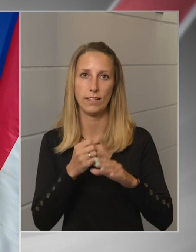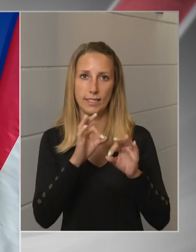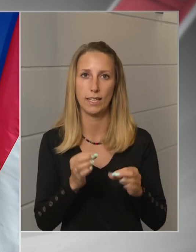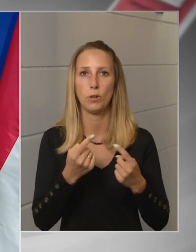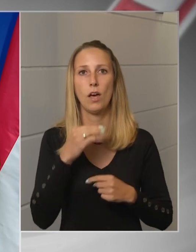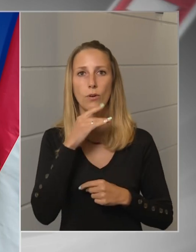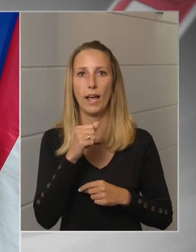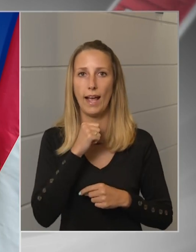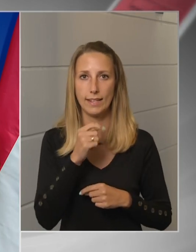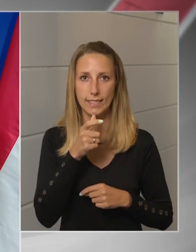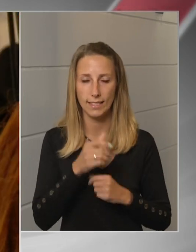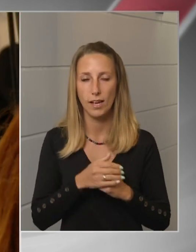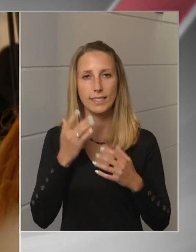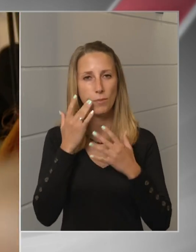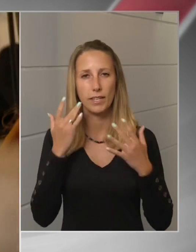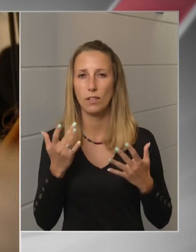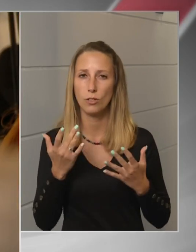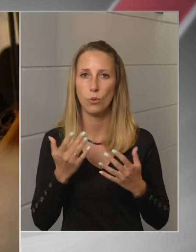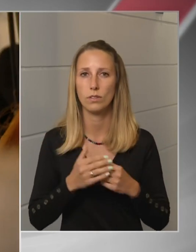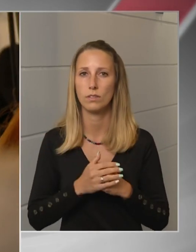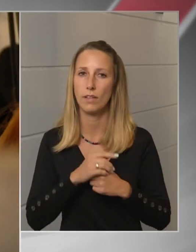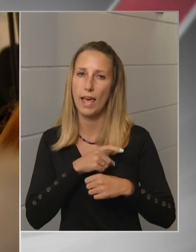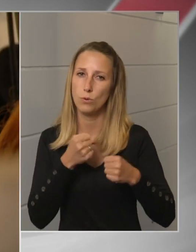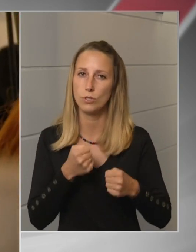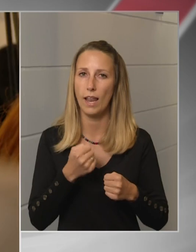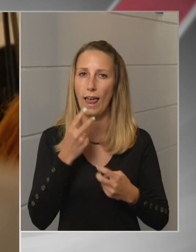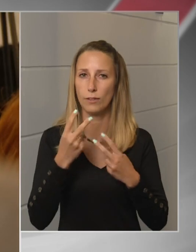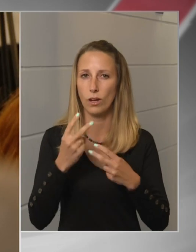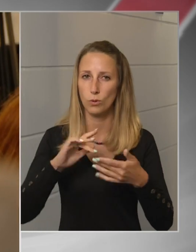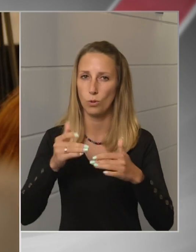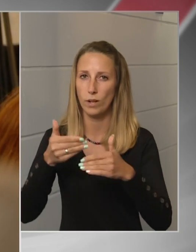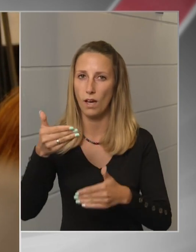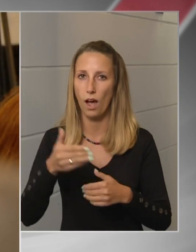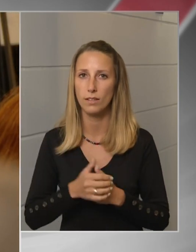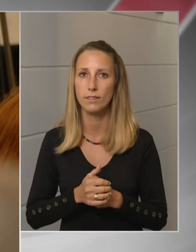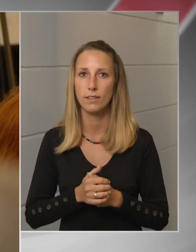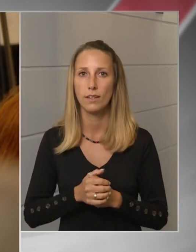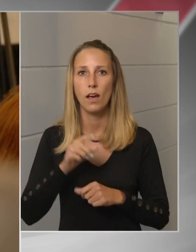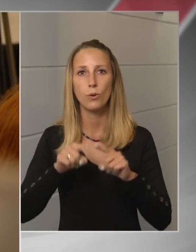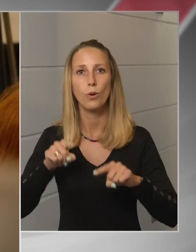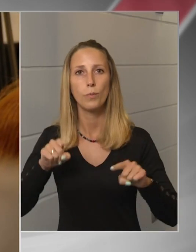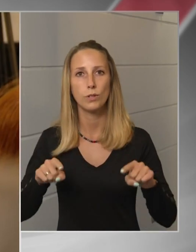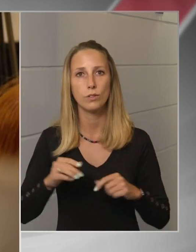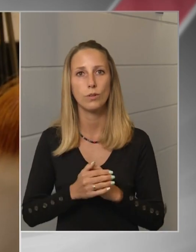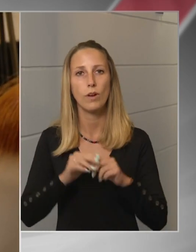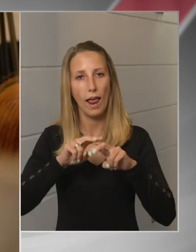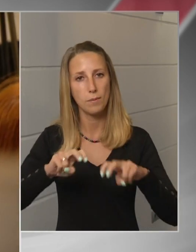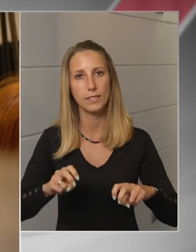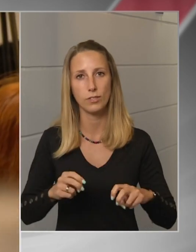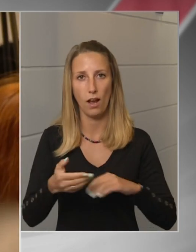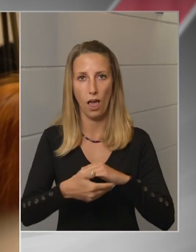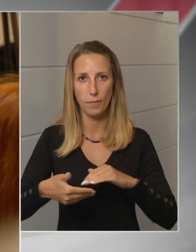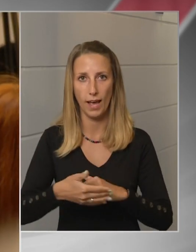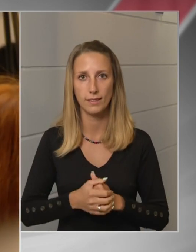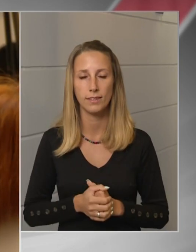Gált Cecília, és azért ez nem egy nagyon erősen látogatott oldal a különböző elemzések szerint,